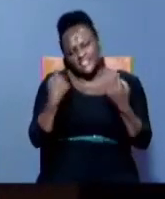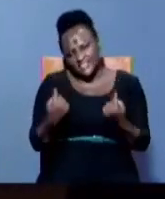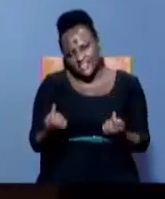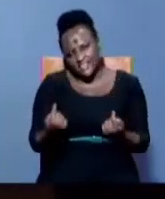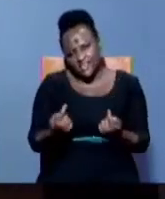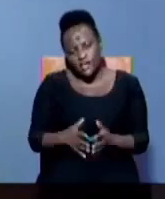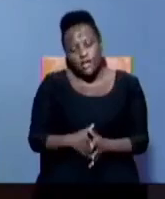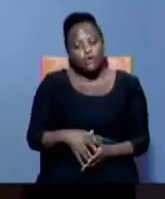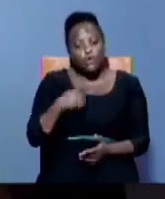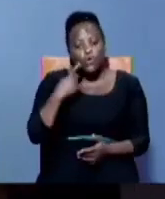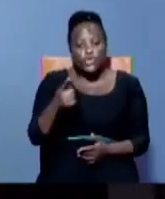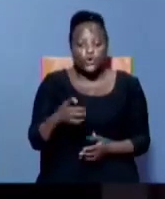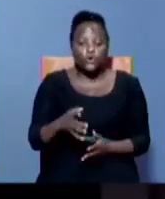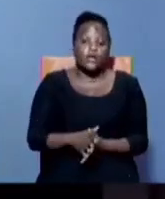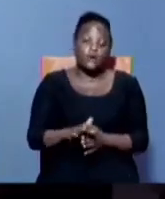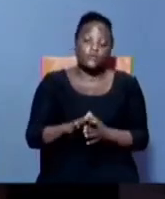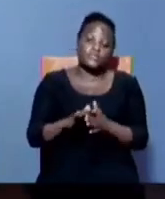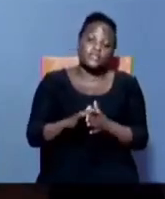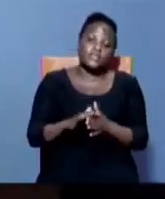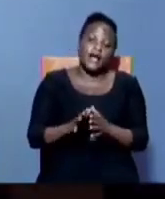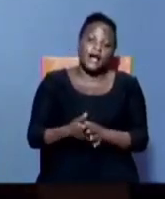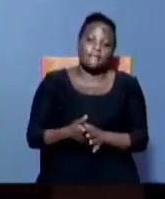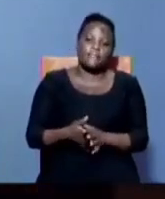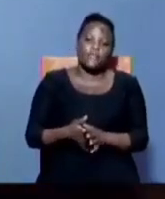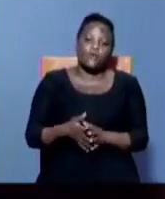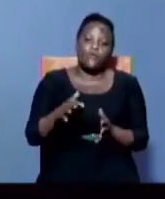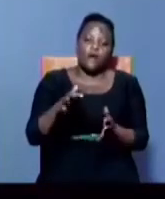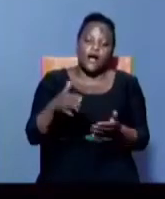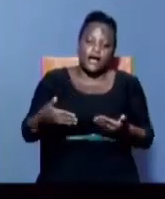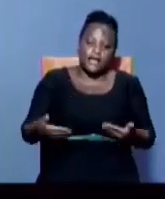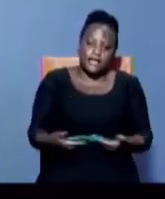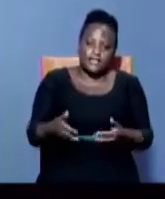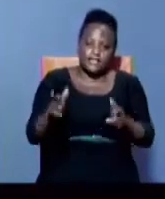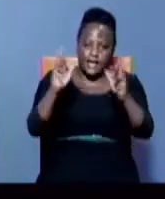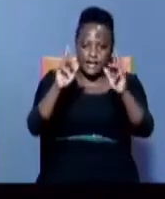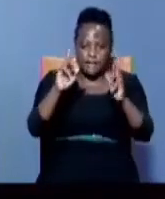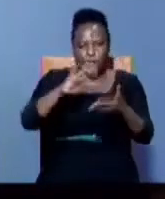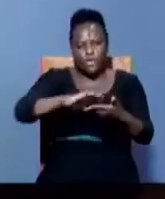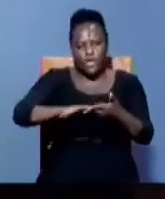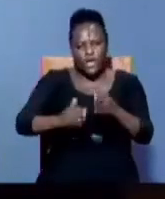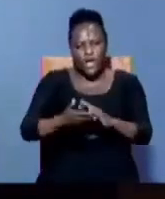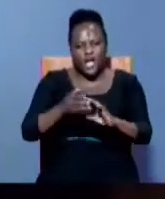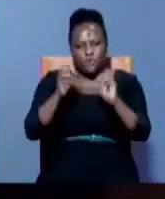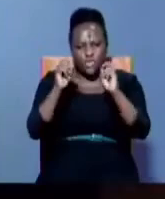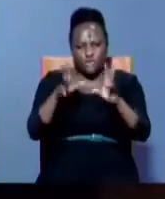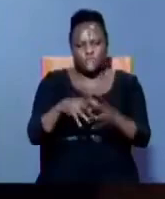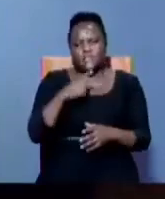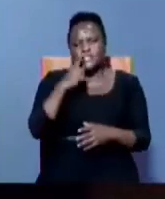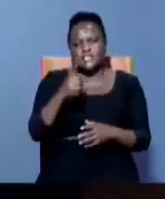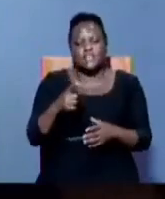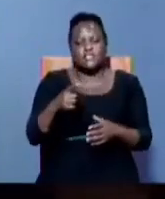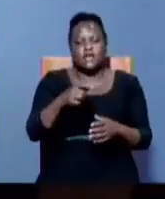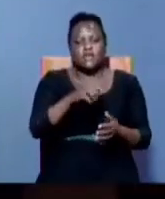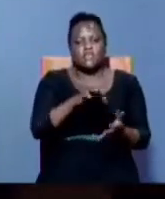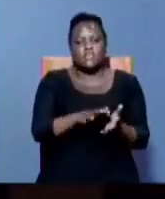unapokiona uhusika wa kiti cha rehema katika agano jipya, inataja ni Yesu Kristo.